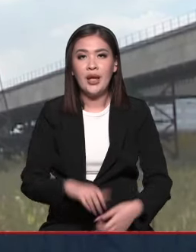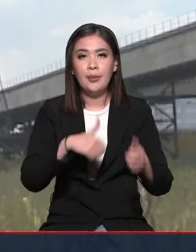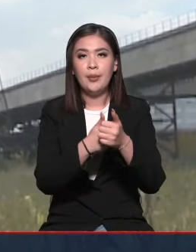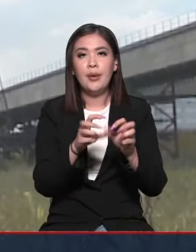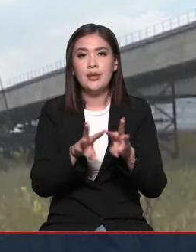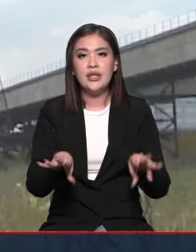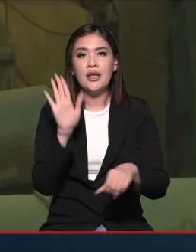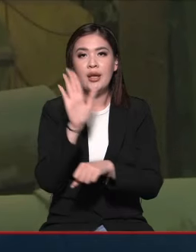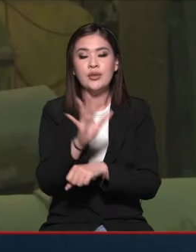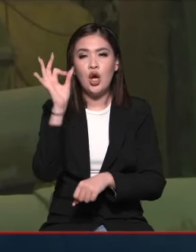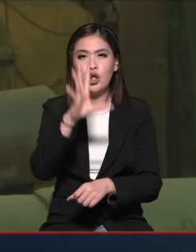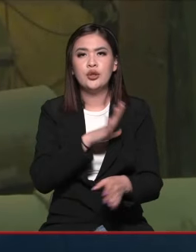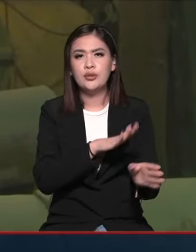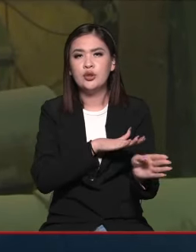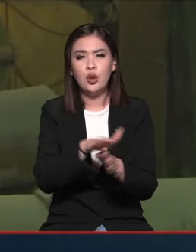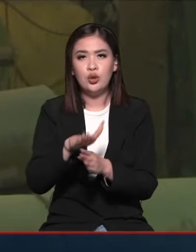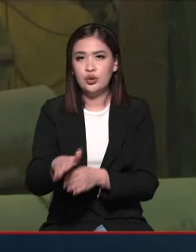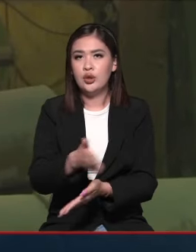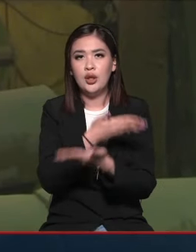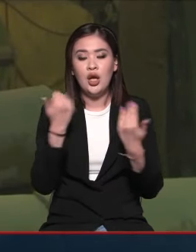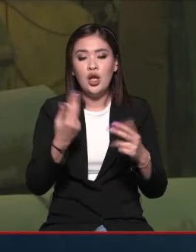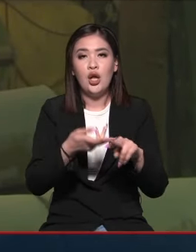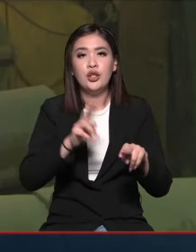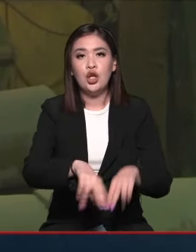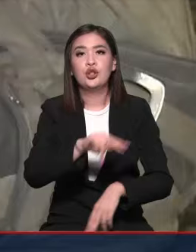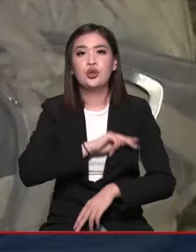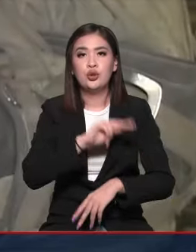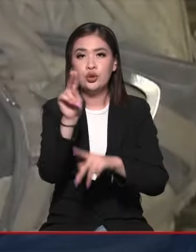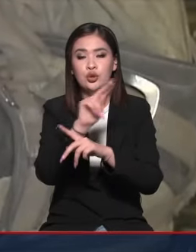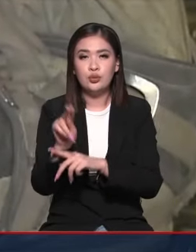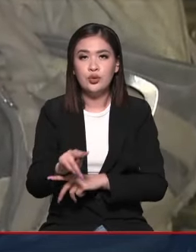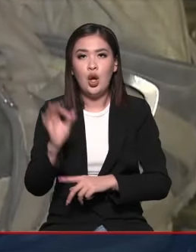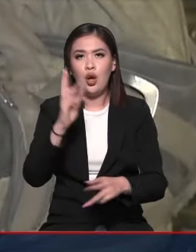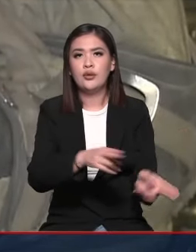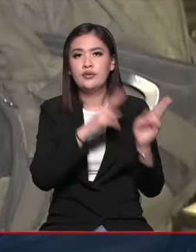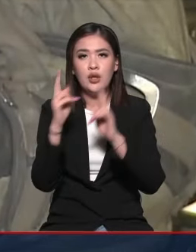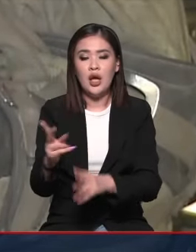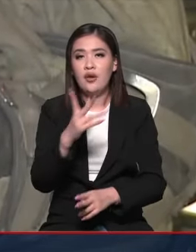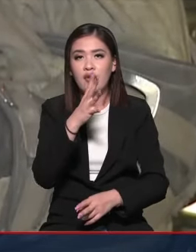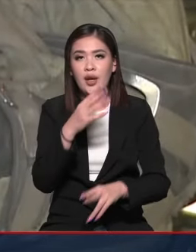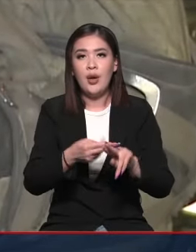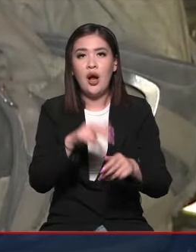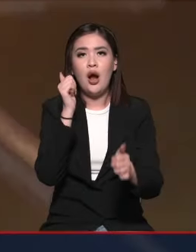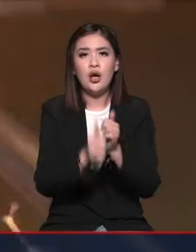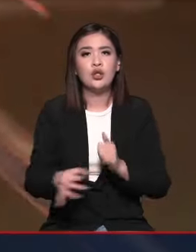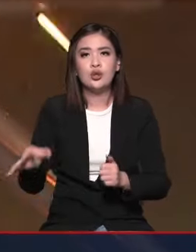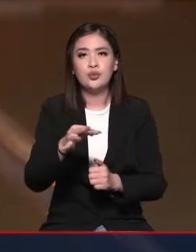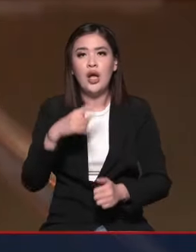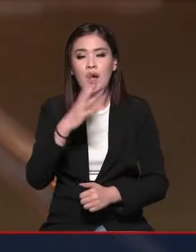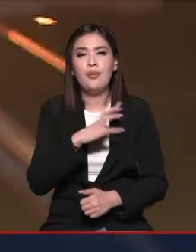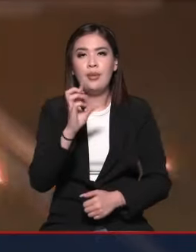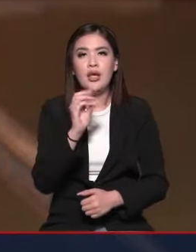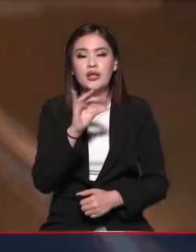Премьер-министрдің тапсырмасы тап тұйнақтай орындалмай тұр. Жылу нысандарын жөндеу мерзімі кейінге жылжыған. Ондай мысал әр облыста бар, деді Олжас